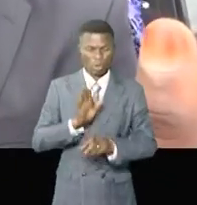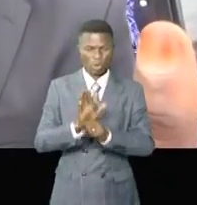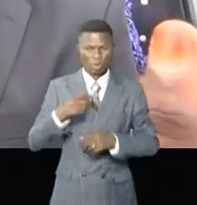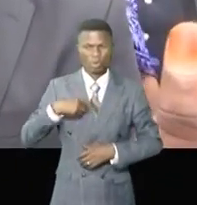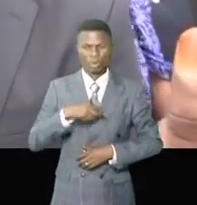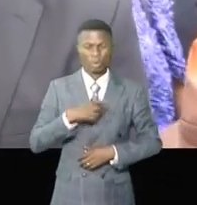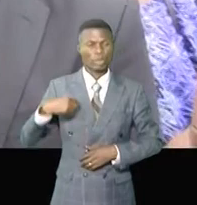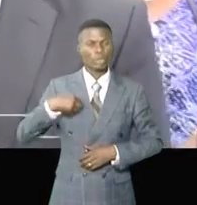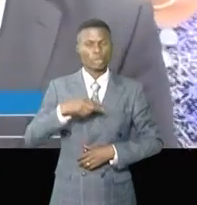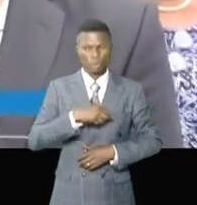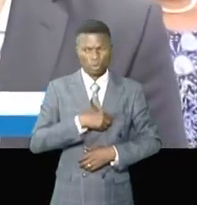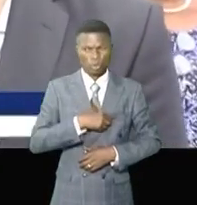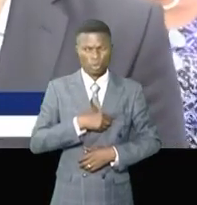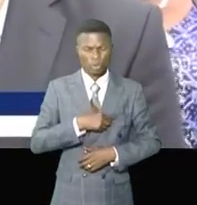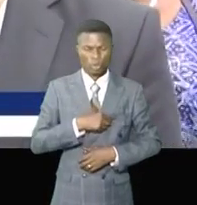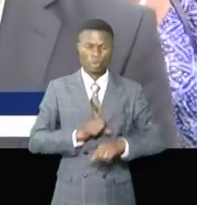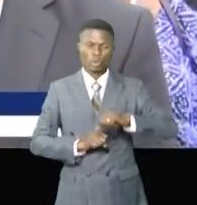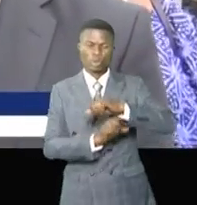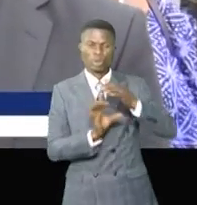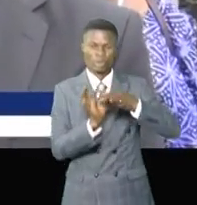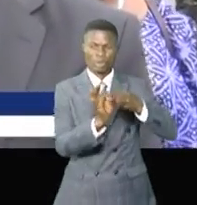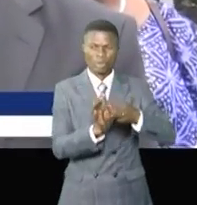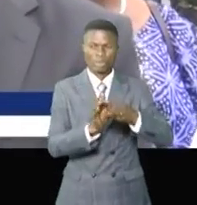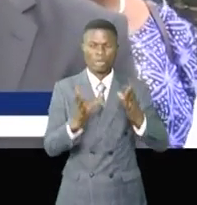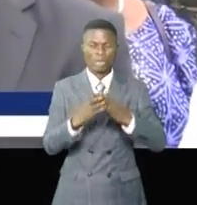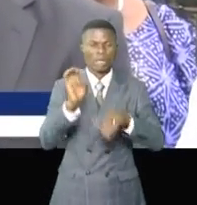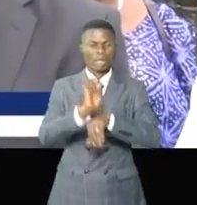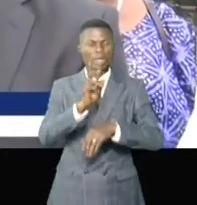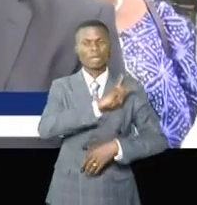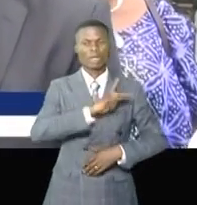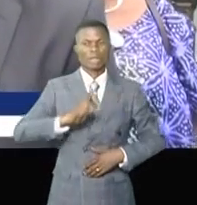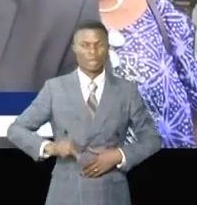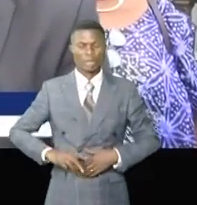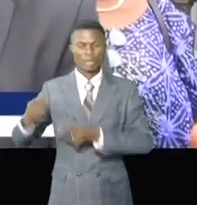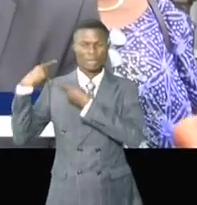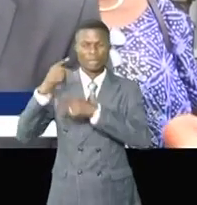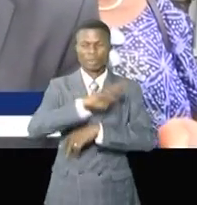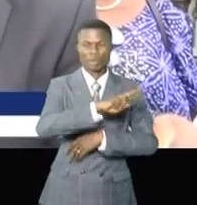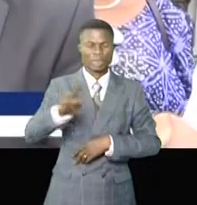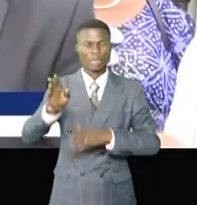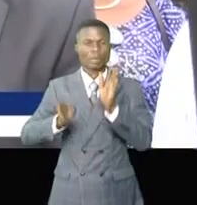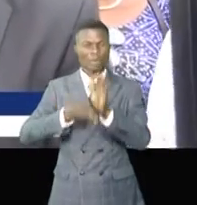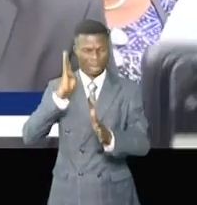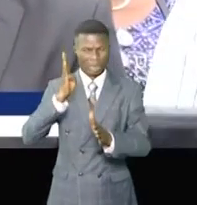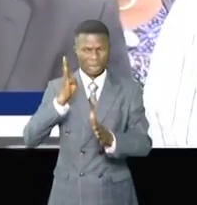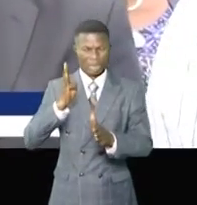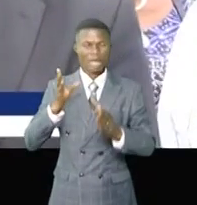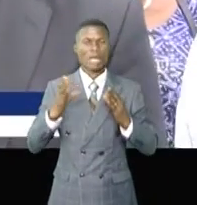Déjà, nous, on a un partenariat avec l'église kimbanguiste depuis 2014